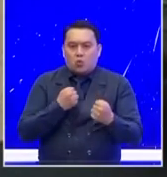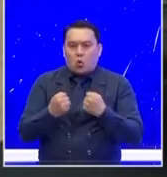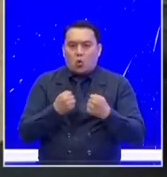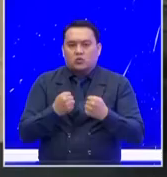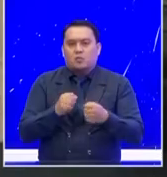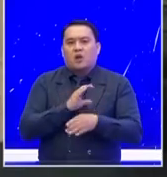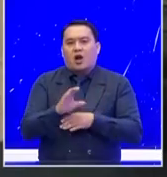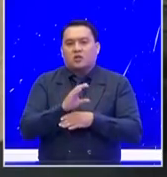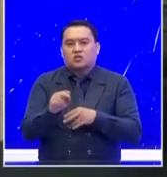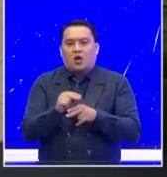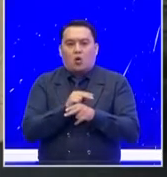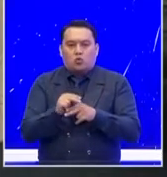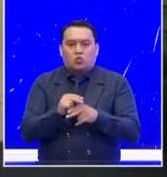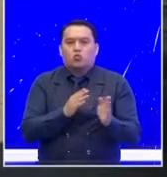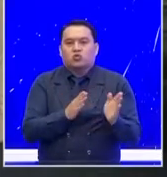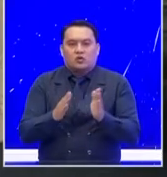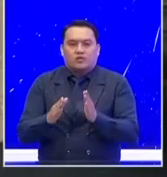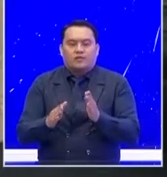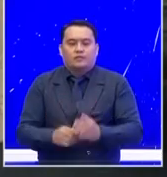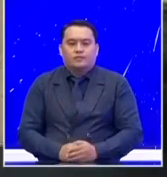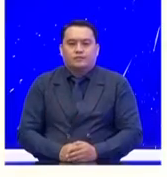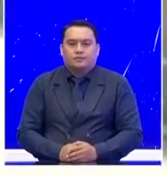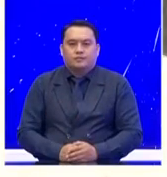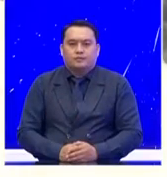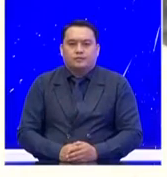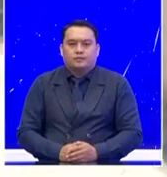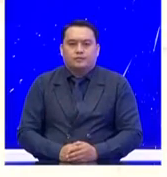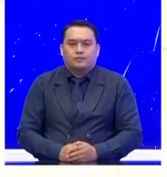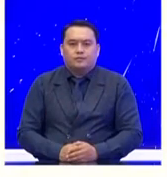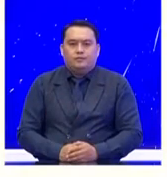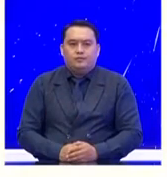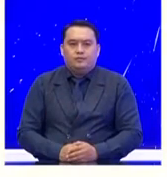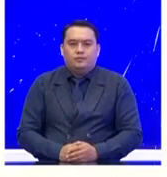Их производство налажено в учреждениях уголовно-исполнительной системы.